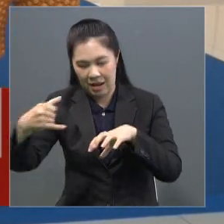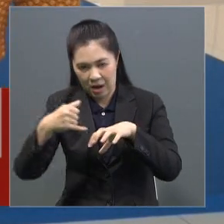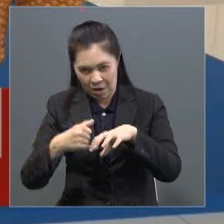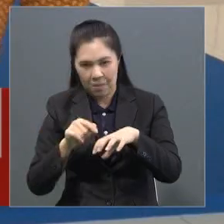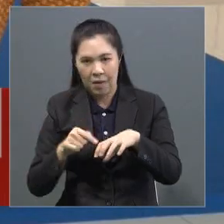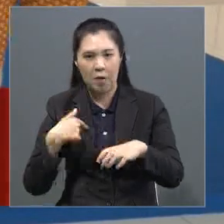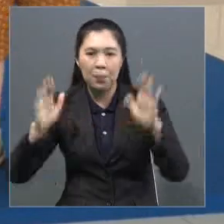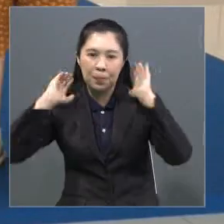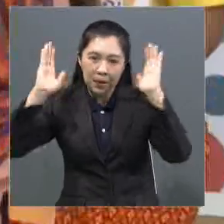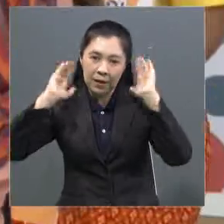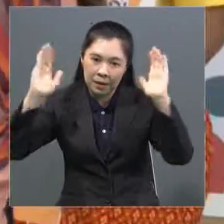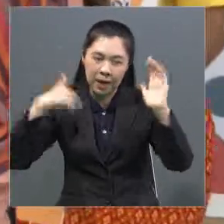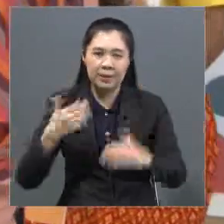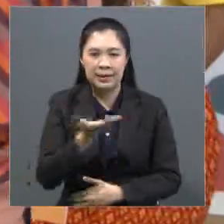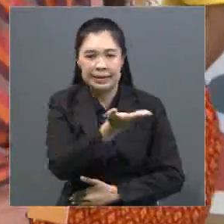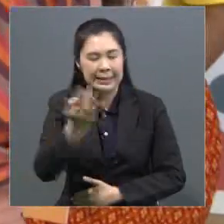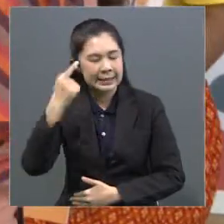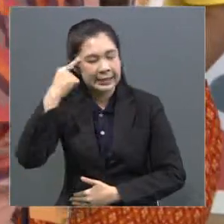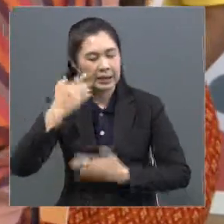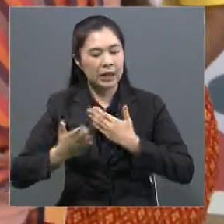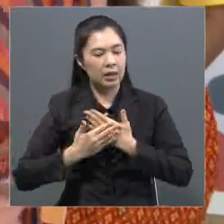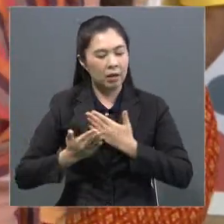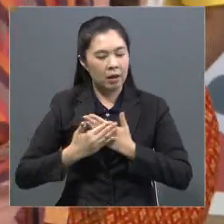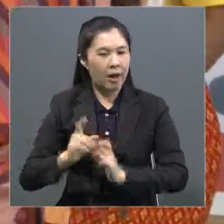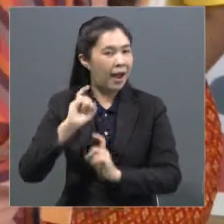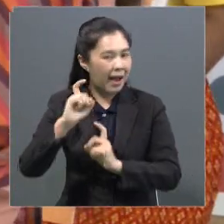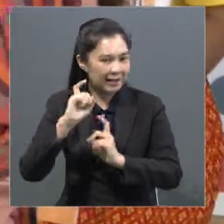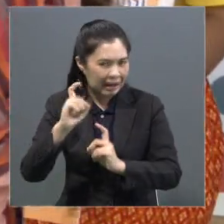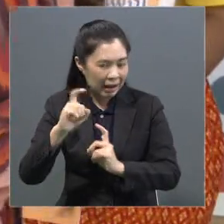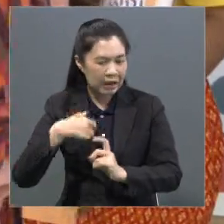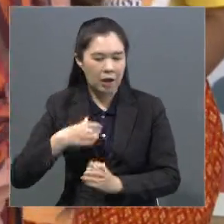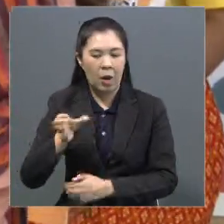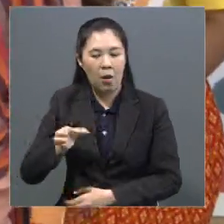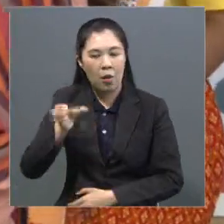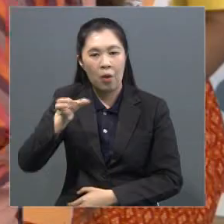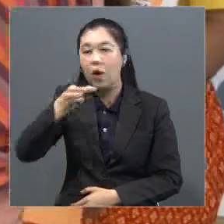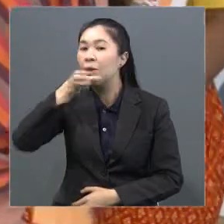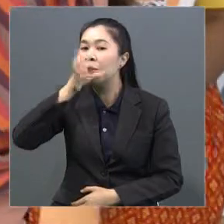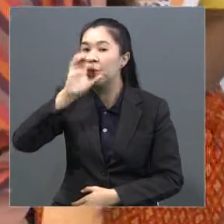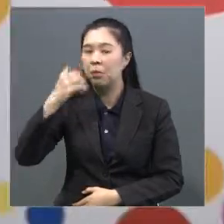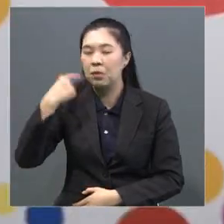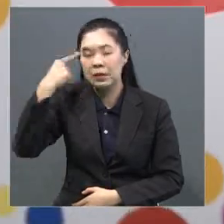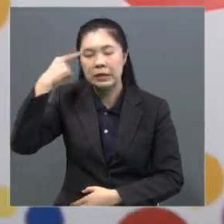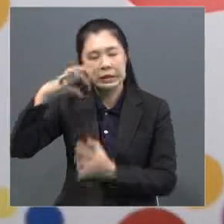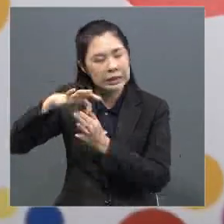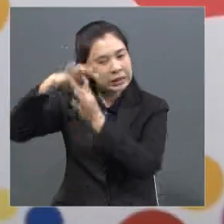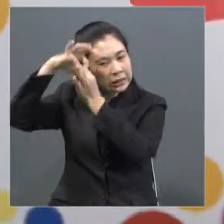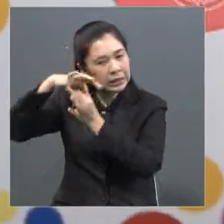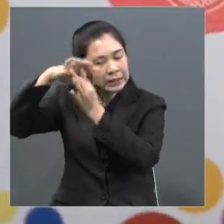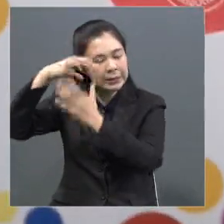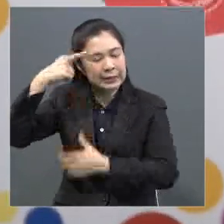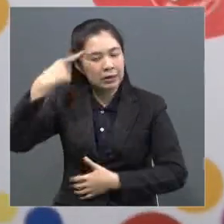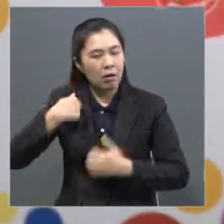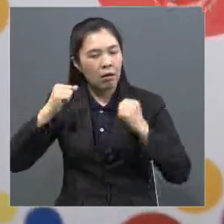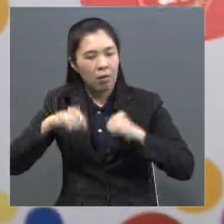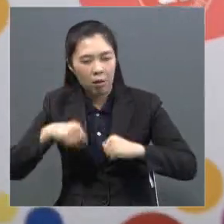ช่วยกันประชาสัมพันธ์สร้างความตระหนักรู้ถึงอันตรายจากการดื่มเครื่องดื่มแอลกอฮอล์ที่จะส่งผลต่อสมองและการตัดสินใจดื่ม